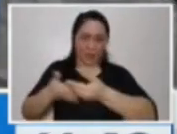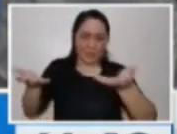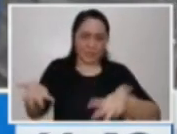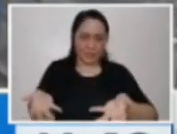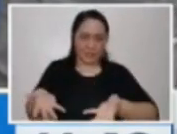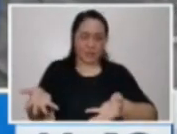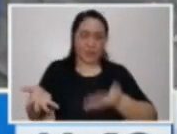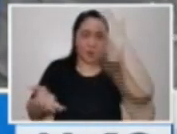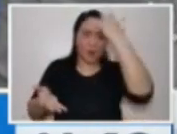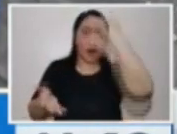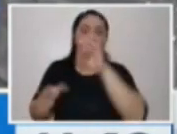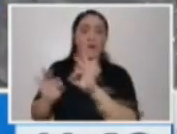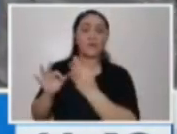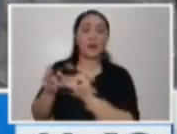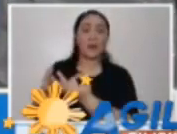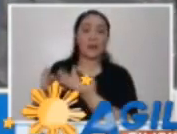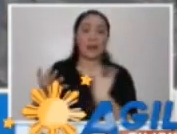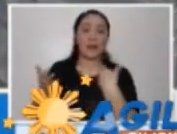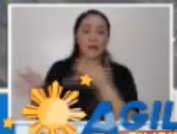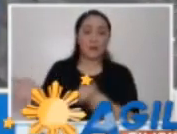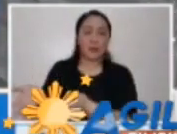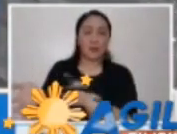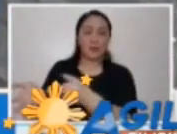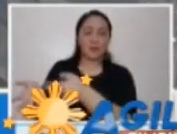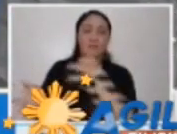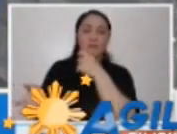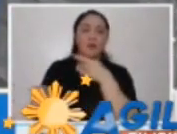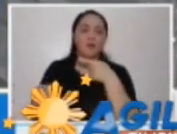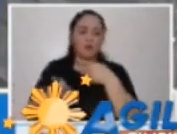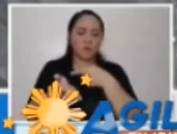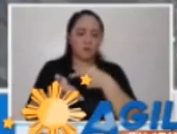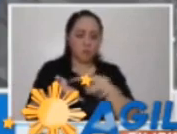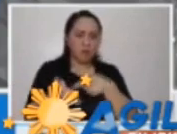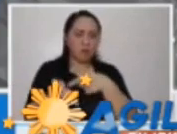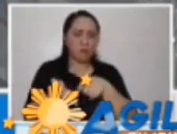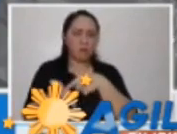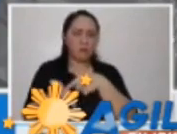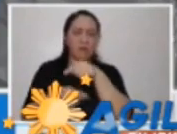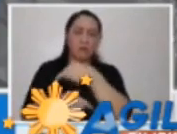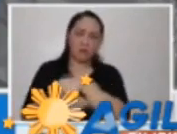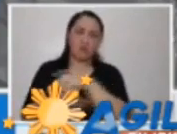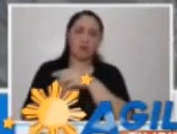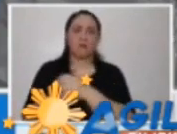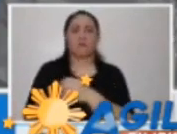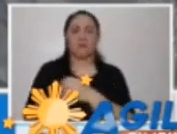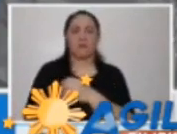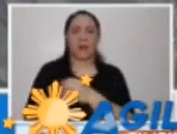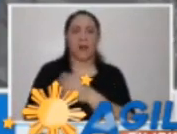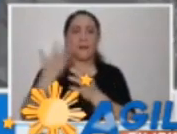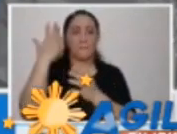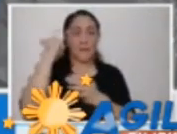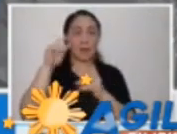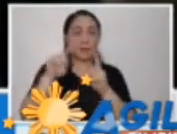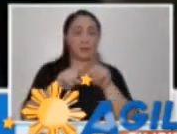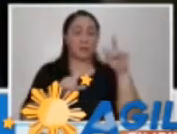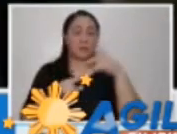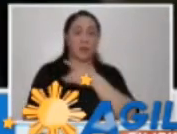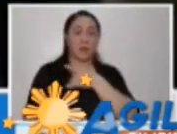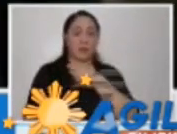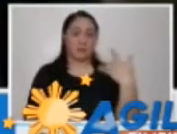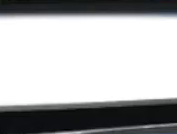salamat po. Thank you, Your Secretary. Thank you, Secretary Martin. Thank you. Maraming salamat.